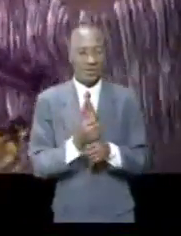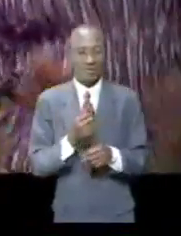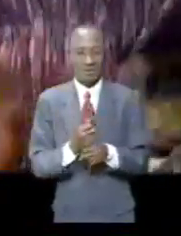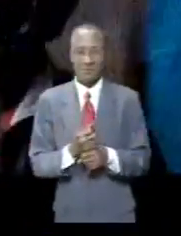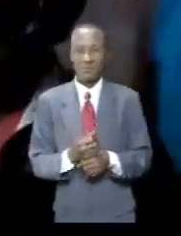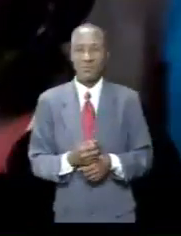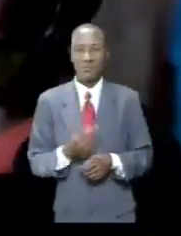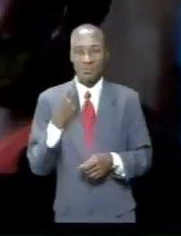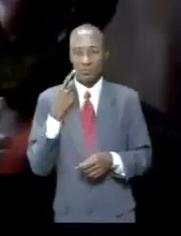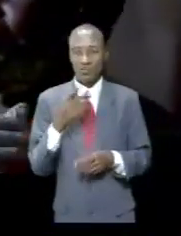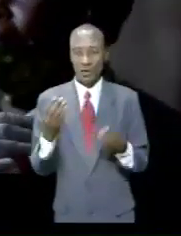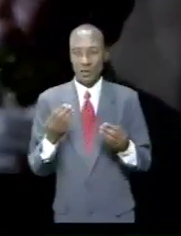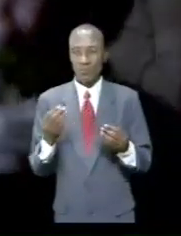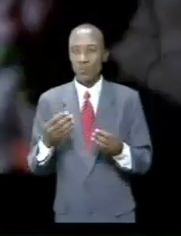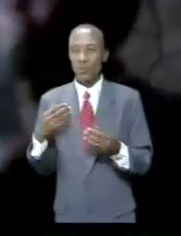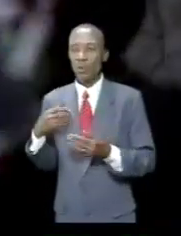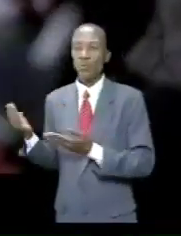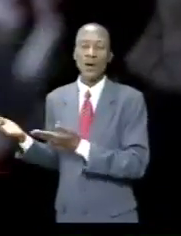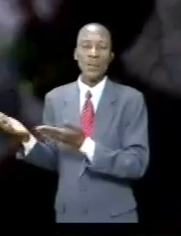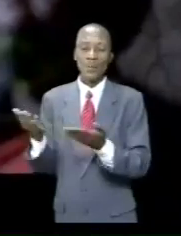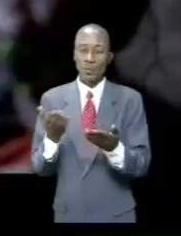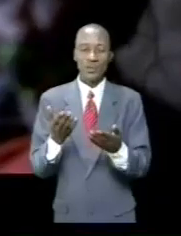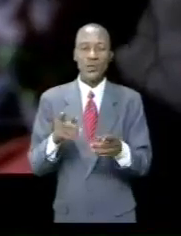ma contribution à votre capital.